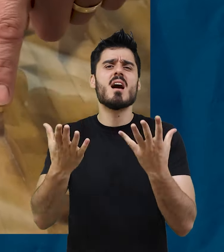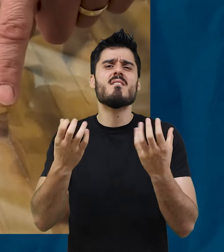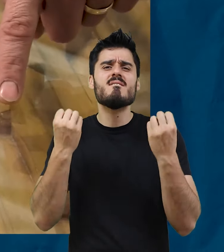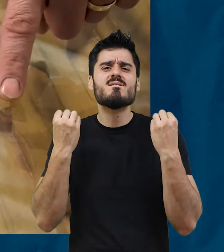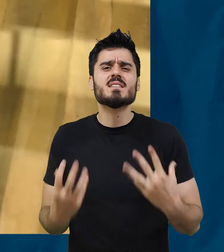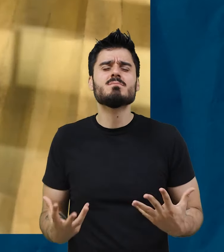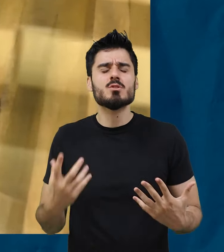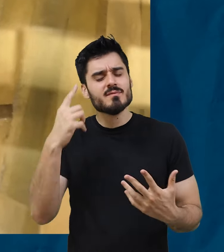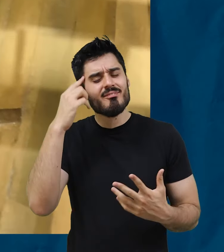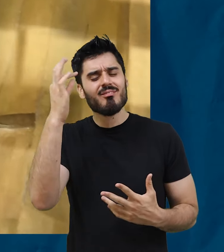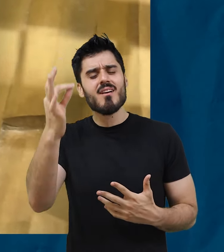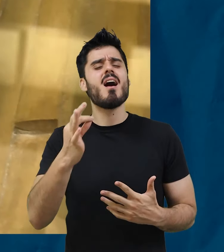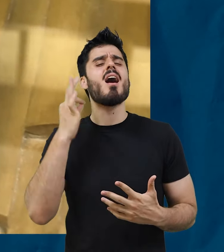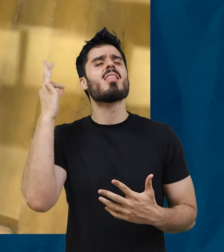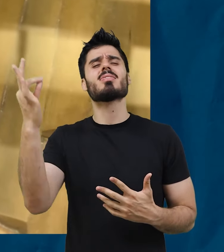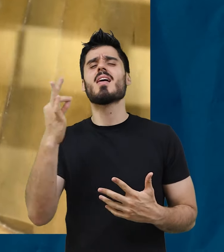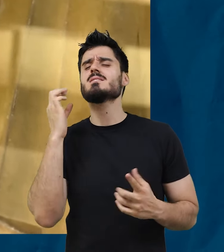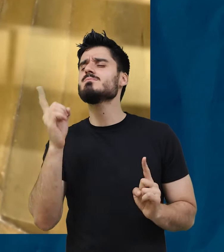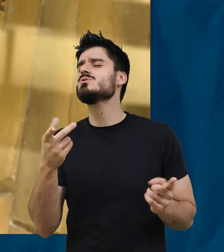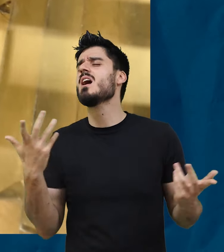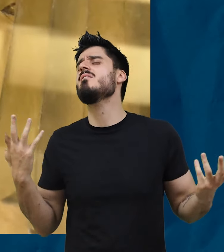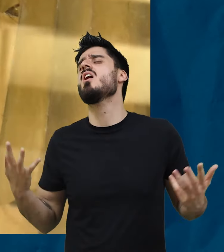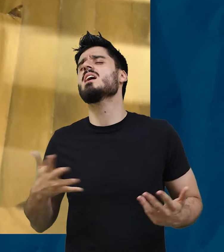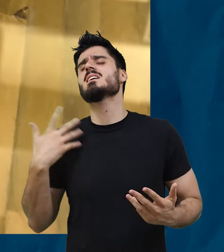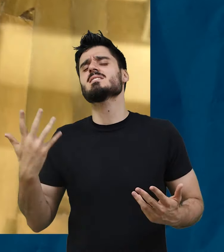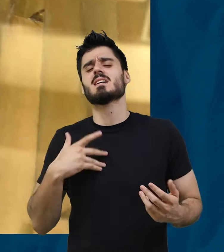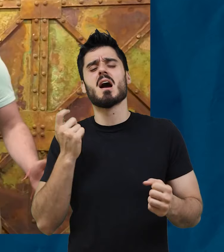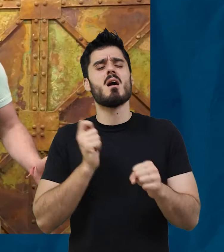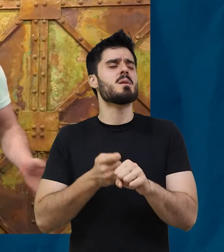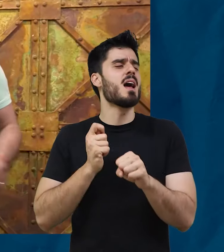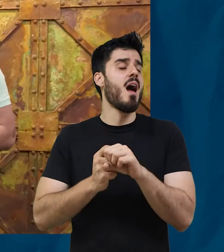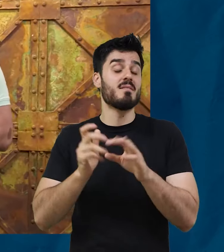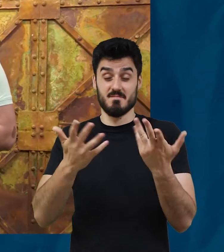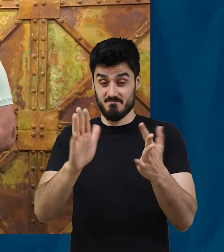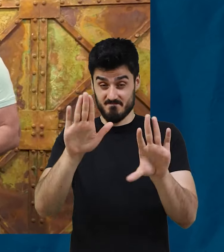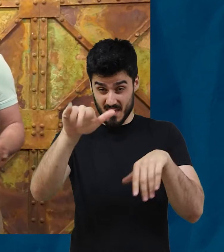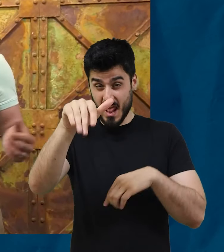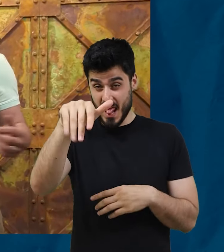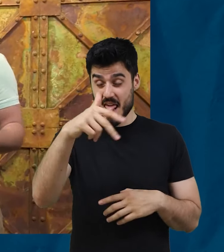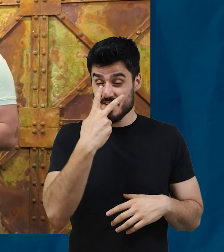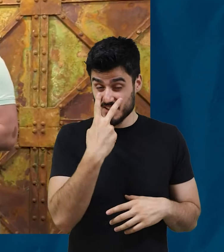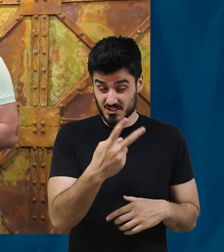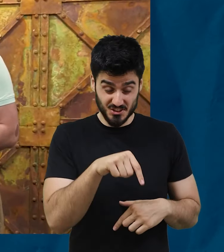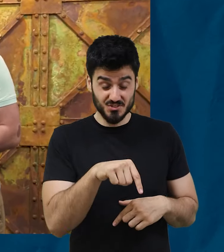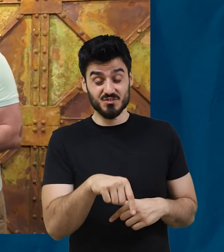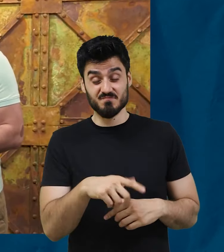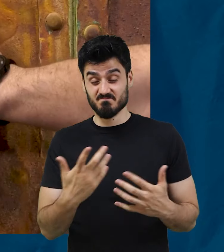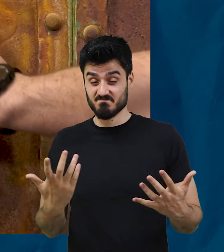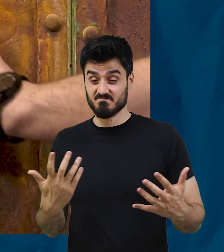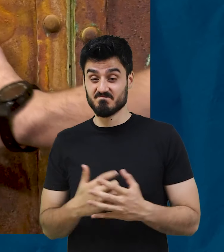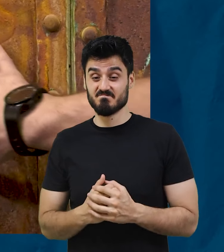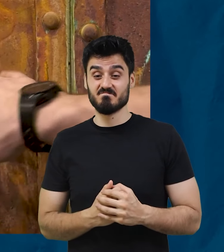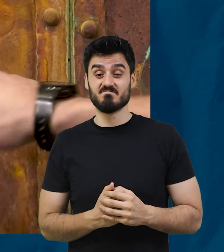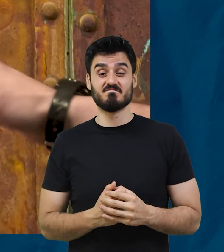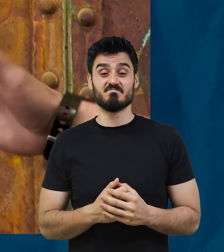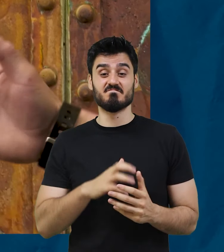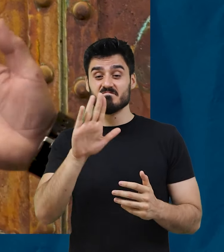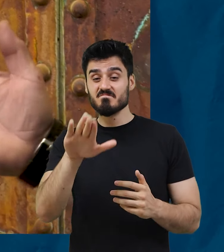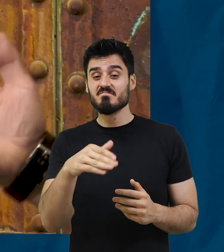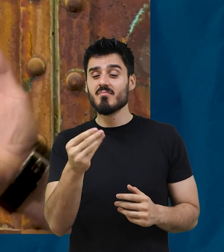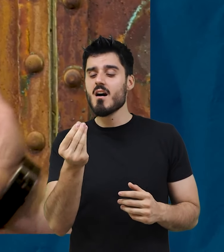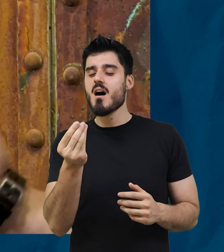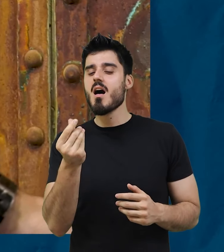развихрите фантазията. Можеш да правиш с тях буквално каквото пожелаеш. Елате и ги вижте и ще се впечатлите като мен.